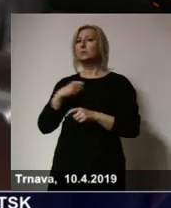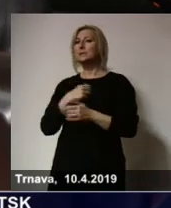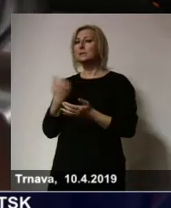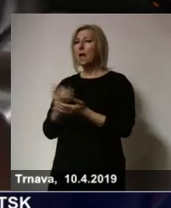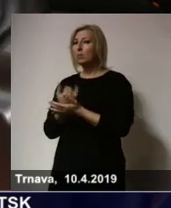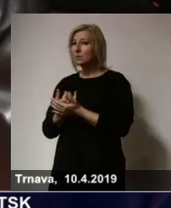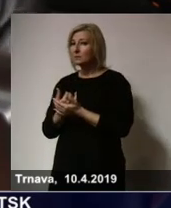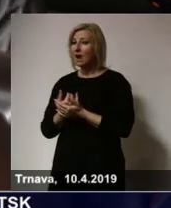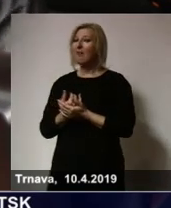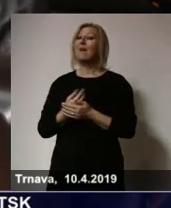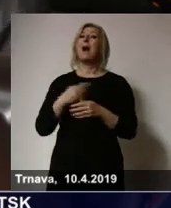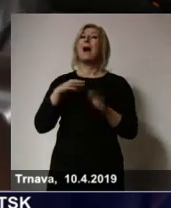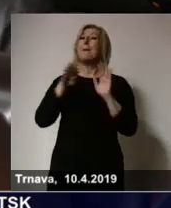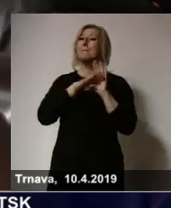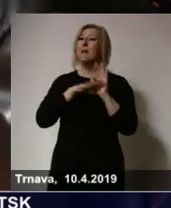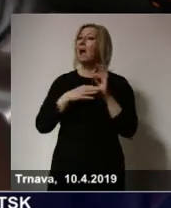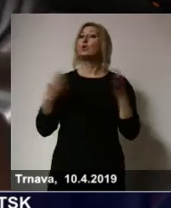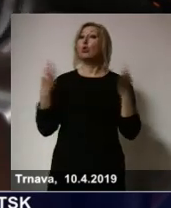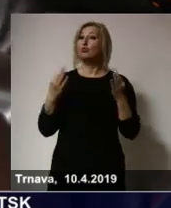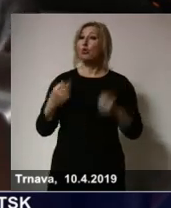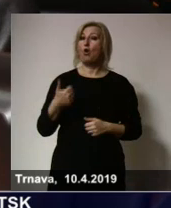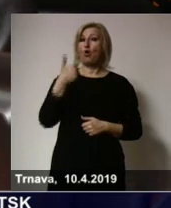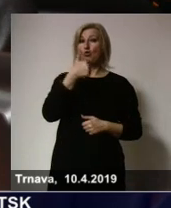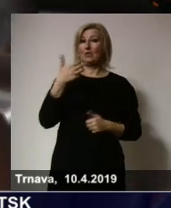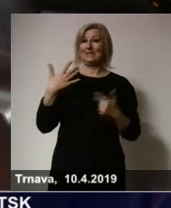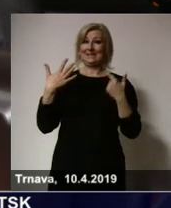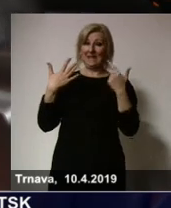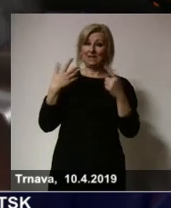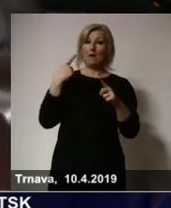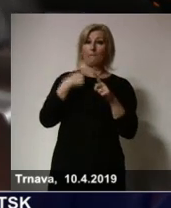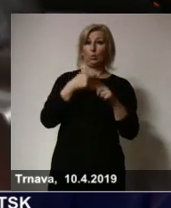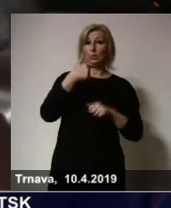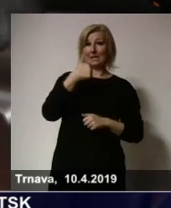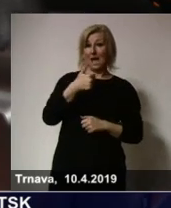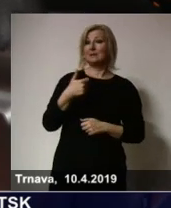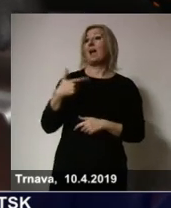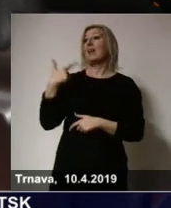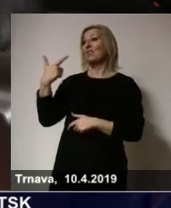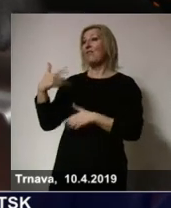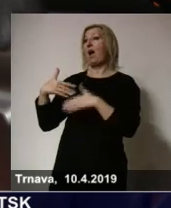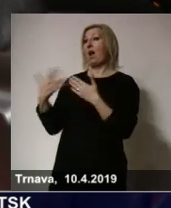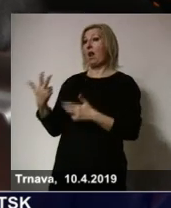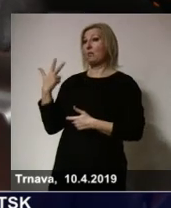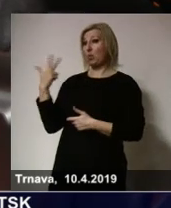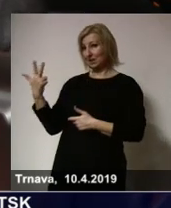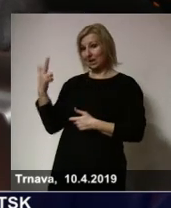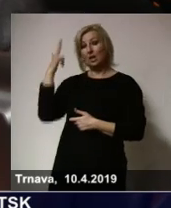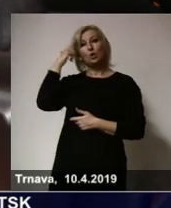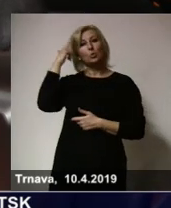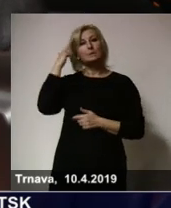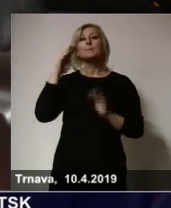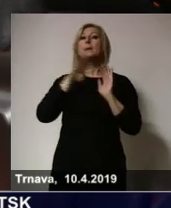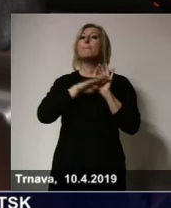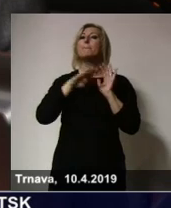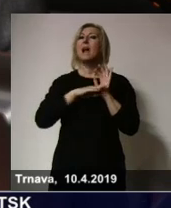ja ho nazvem pravidlo 62 plus 1, 2 alebo 3. To je, aby sme si dohodli pravidlo, že